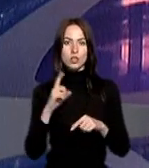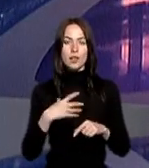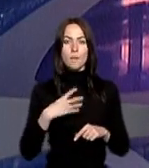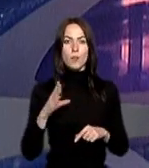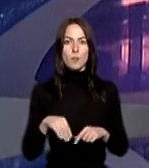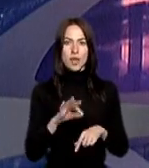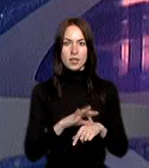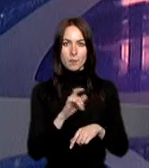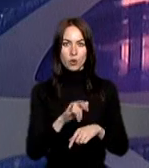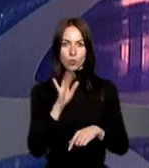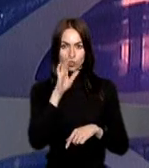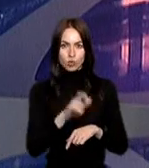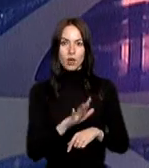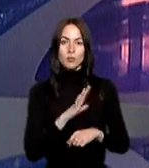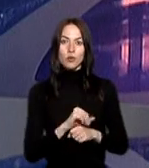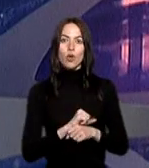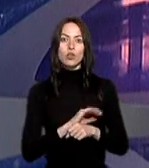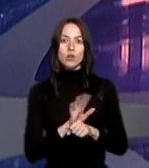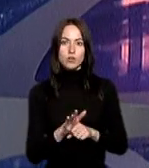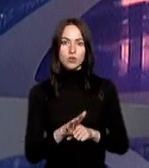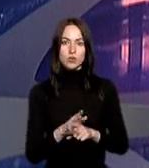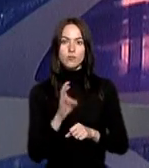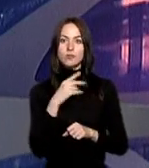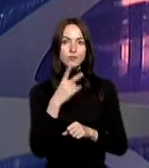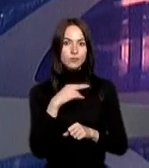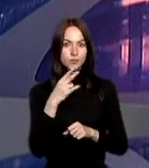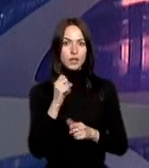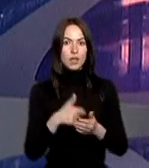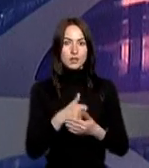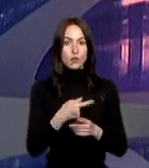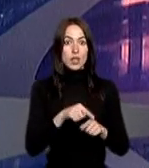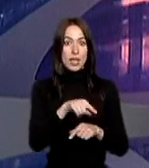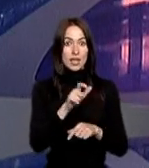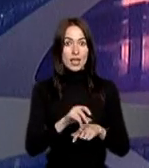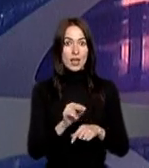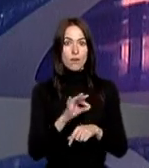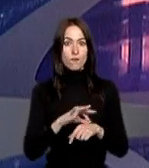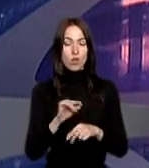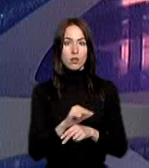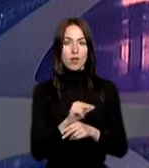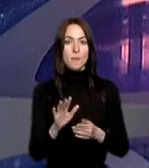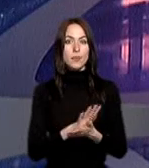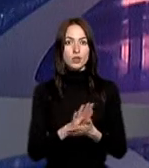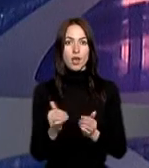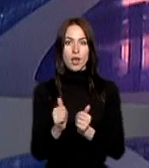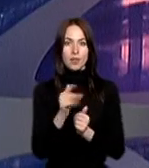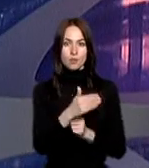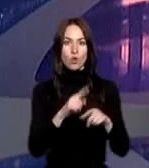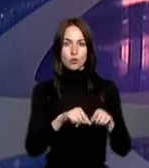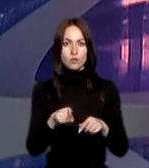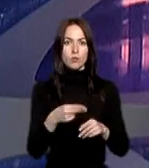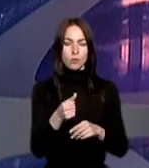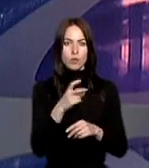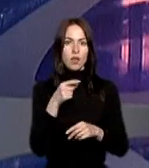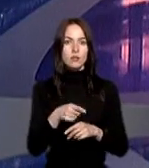померлих пацієнтів. У чоловіка був коронавірус. Попри заяви, що таких хворих лікують безкоштовно, близькі щодня купували препаратів на